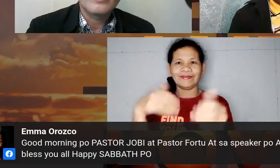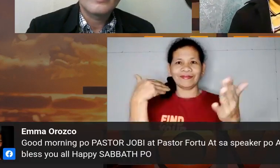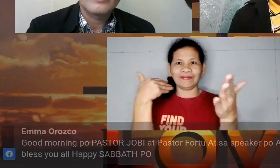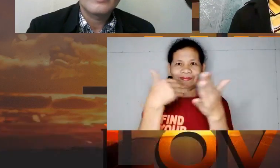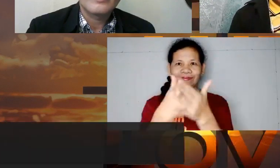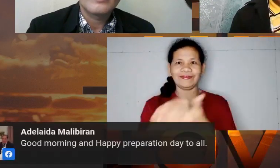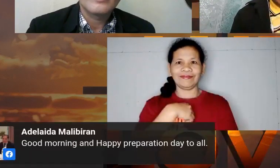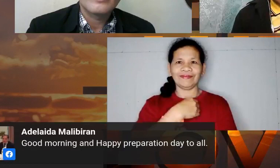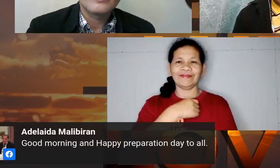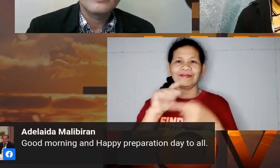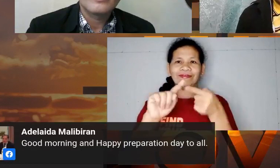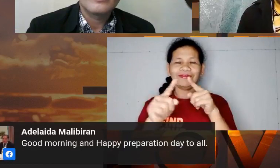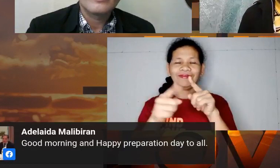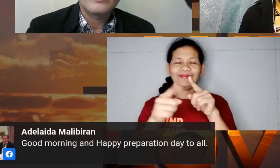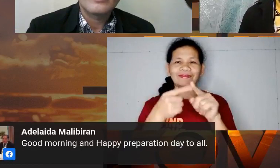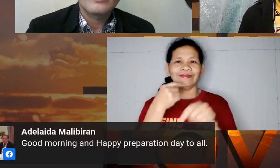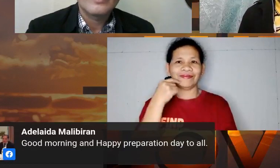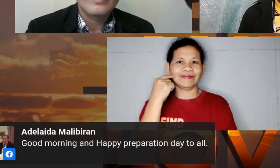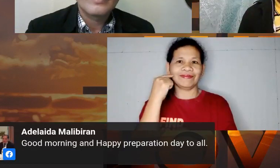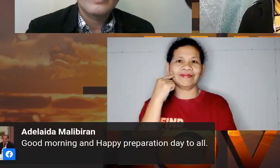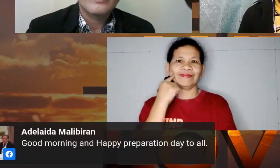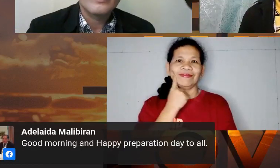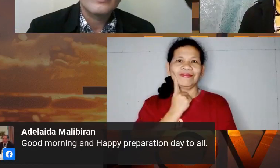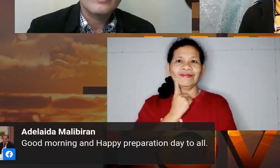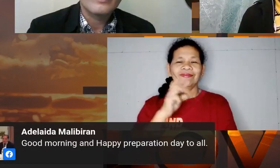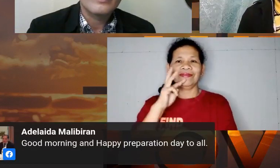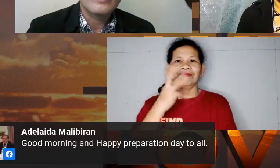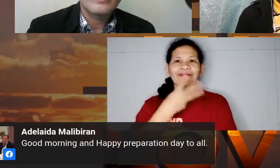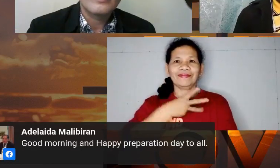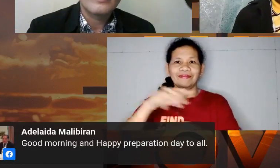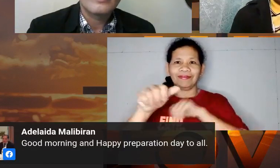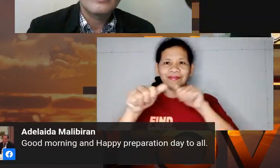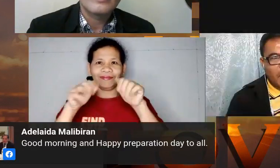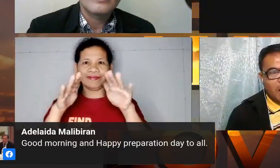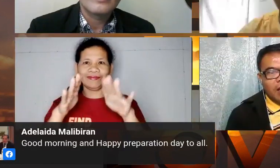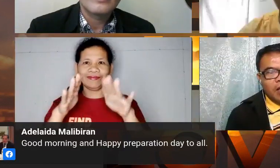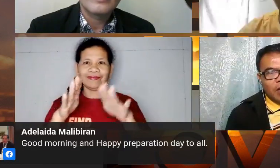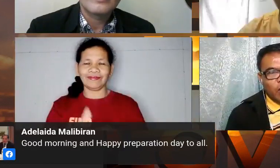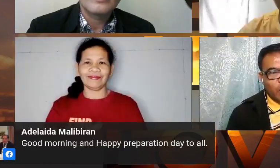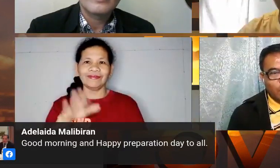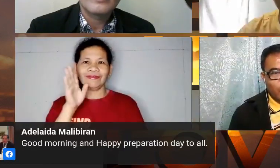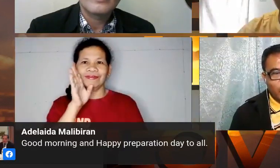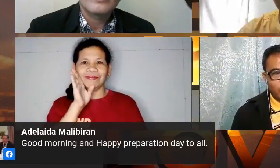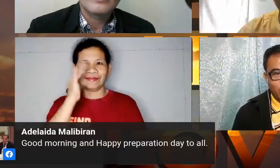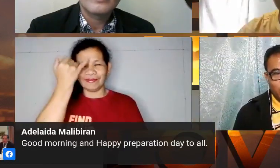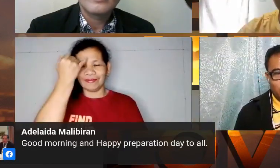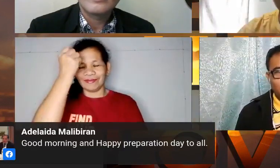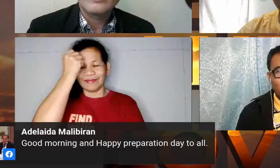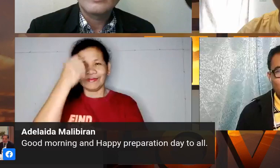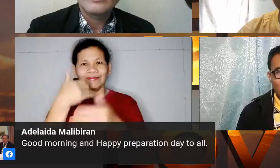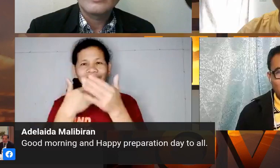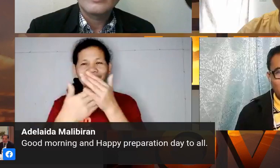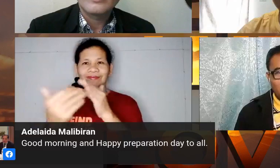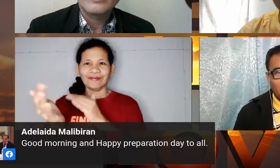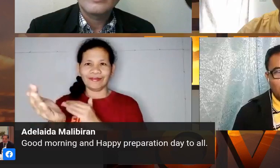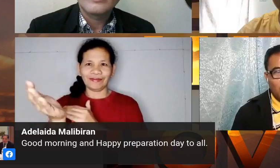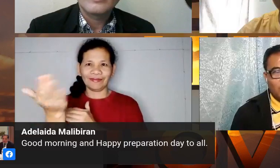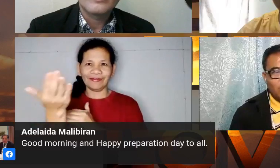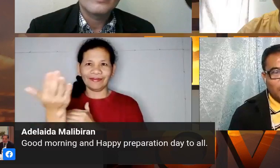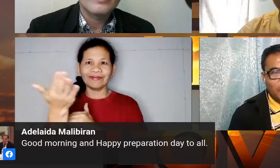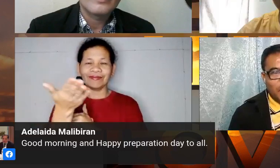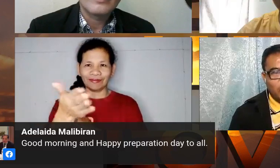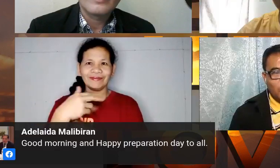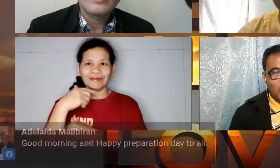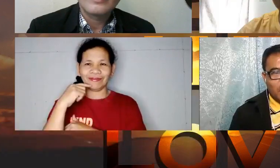din. Welcome din po natin ang ating admin, Brother Joseph Pasamba. Good morning sa iyo. Bumati ka sa